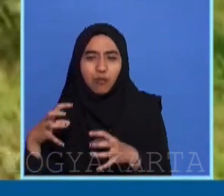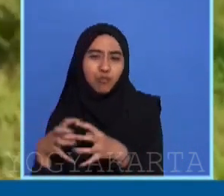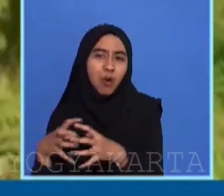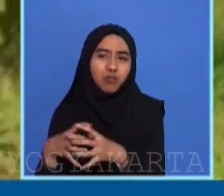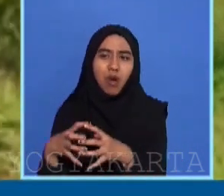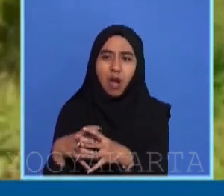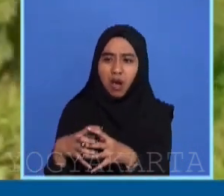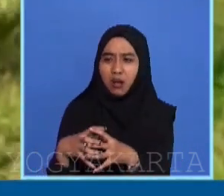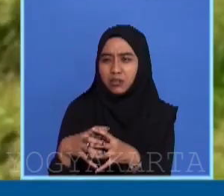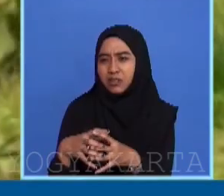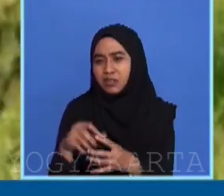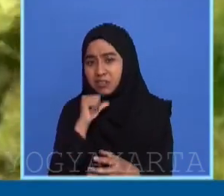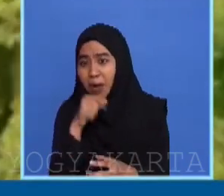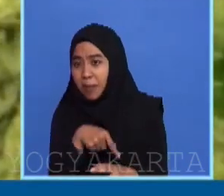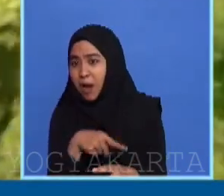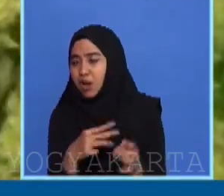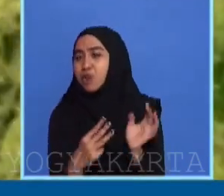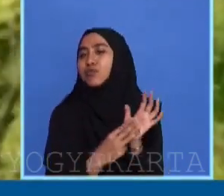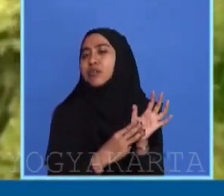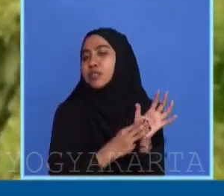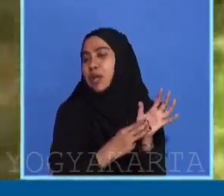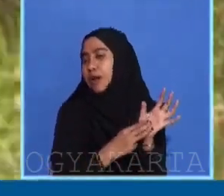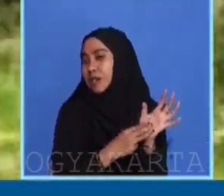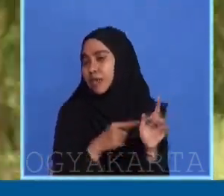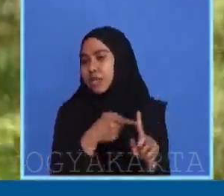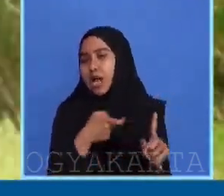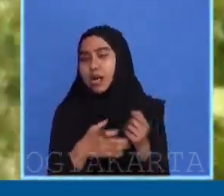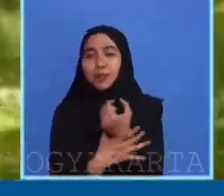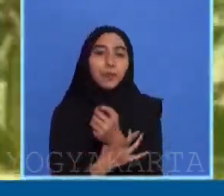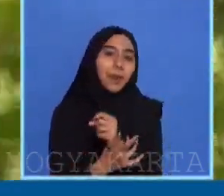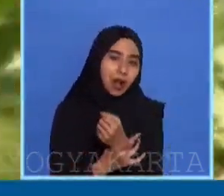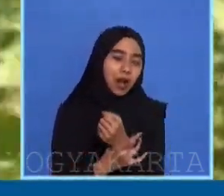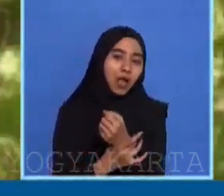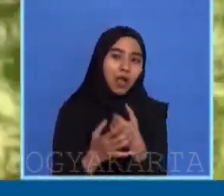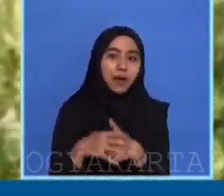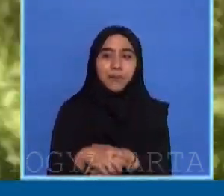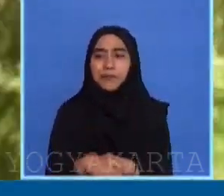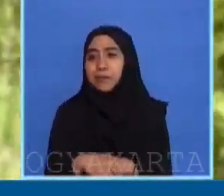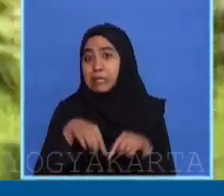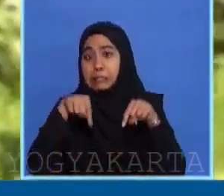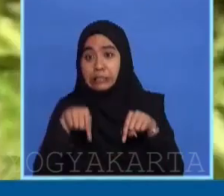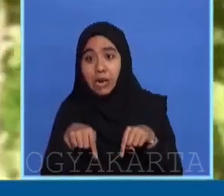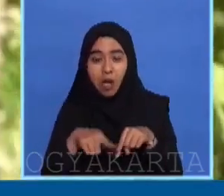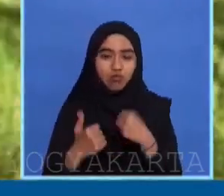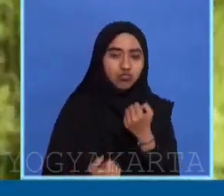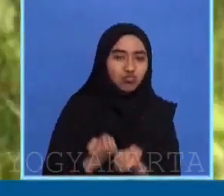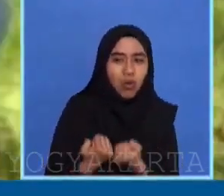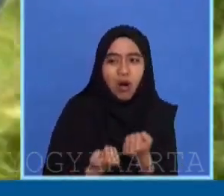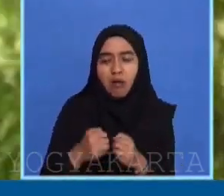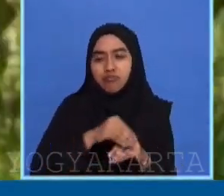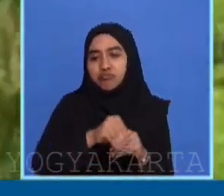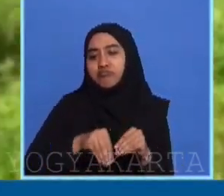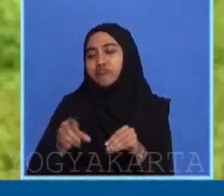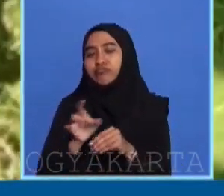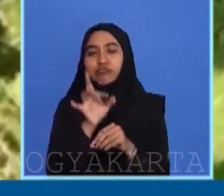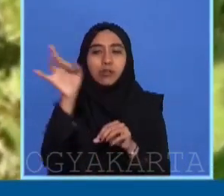sariati saking belaburan bligung luar Magelang Hotel Sam meniko piyambai pun endakan usaha tani tumpang sari atau Wesi